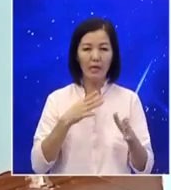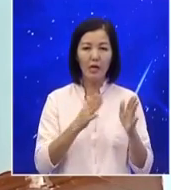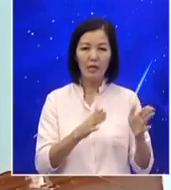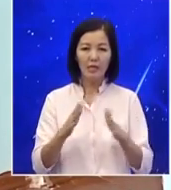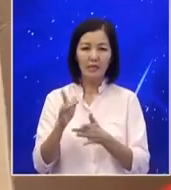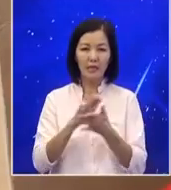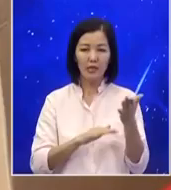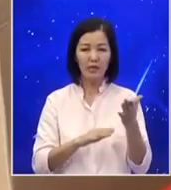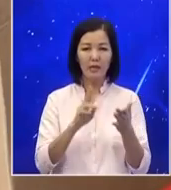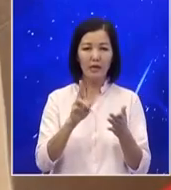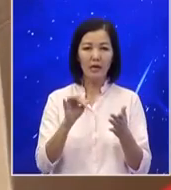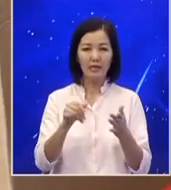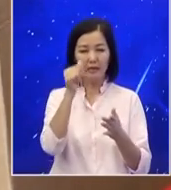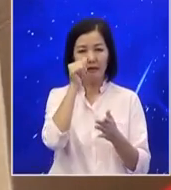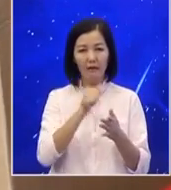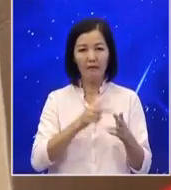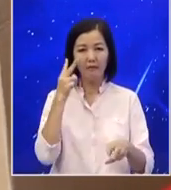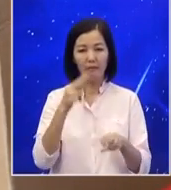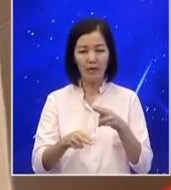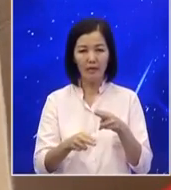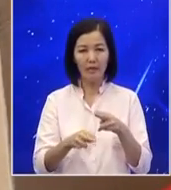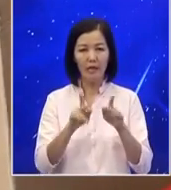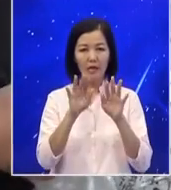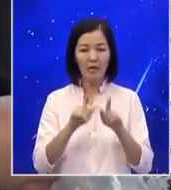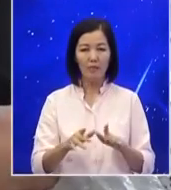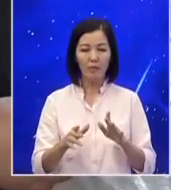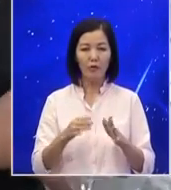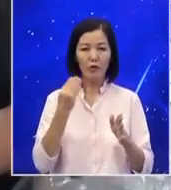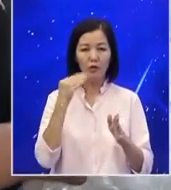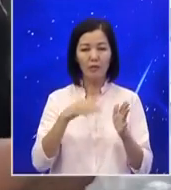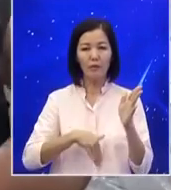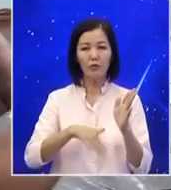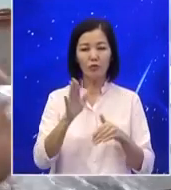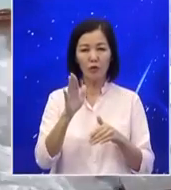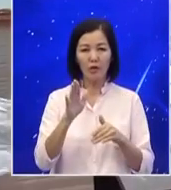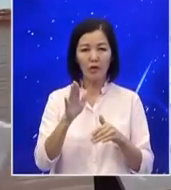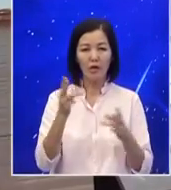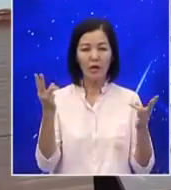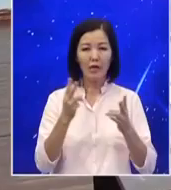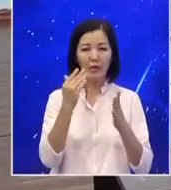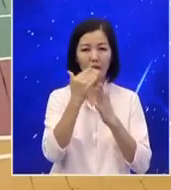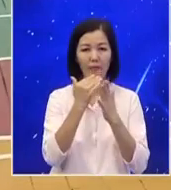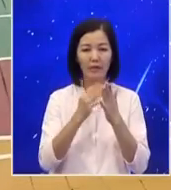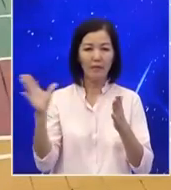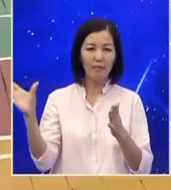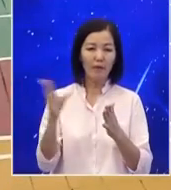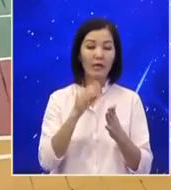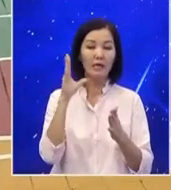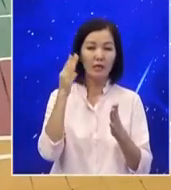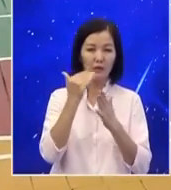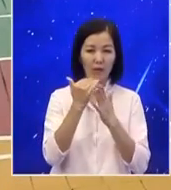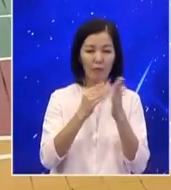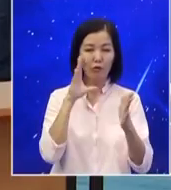кезең-кезеңмен жалғасып, қазан айының басында аяқталады. Компьютерлердің сапасы жоғары, оқуға қажетті бағдарламаларды түгел көтере